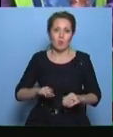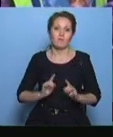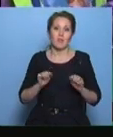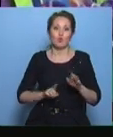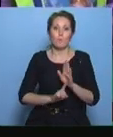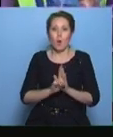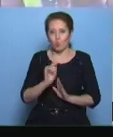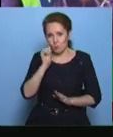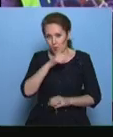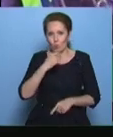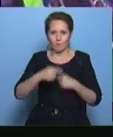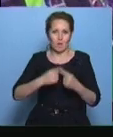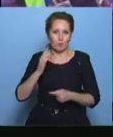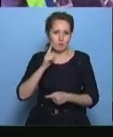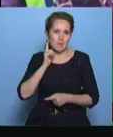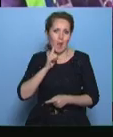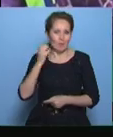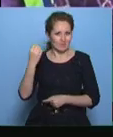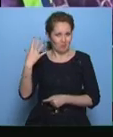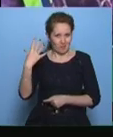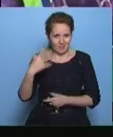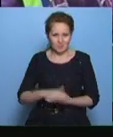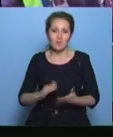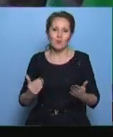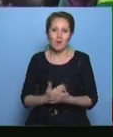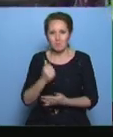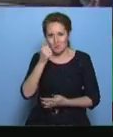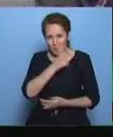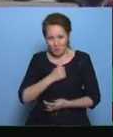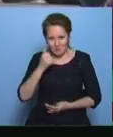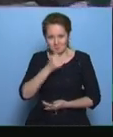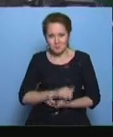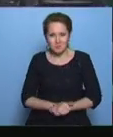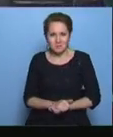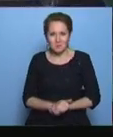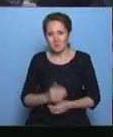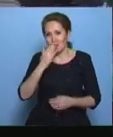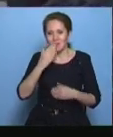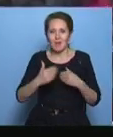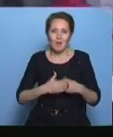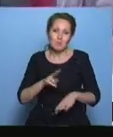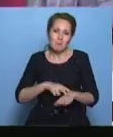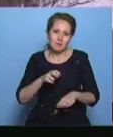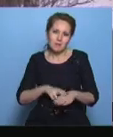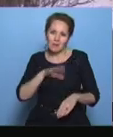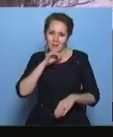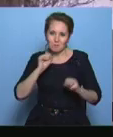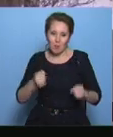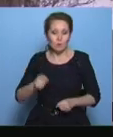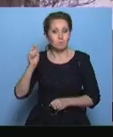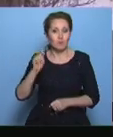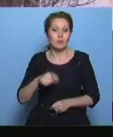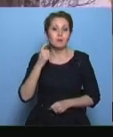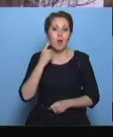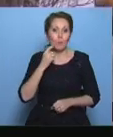горит зеленый свет. С Новым годом! Накануне полицейский Дед Мороз приезжал к сарапульским ребятишкам.